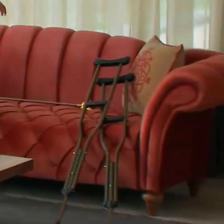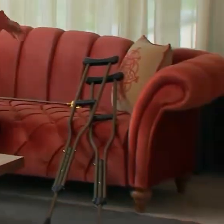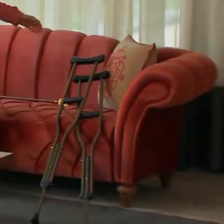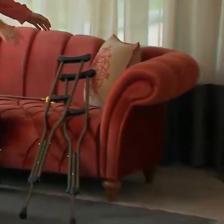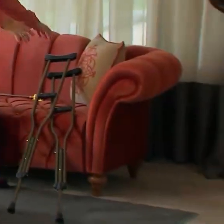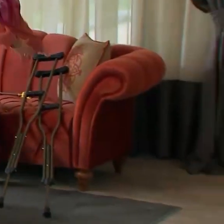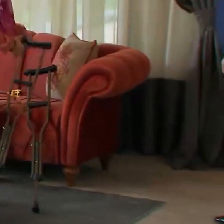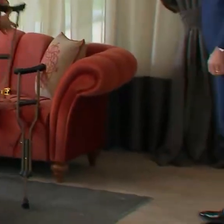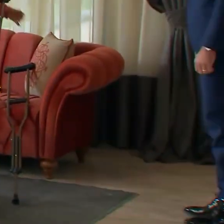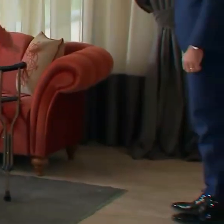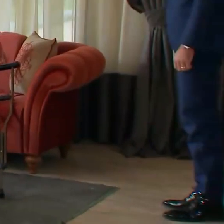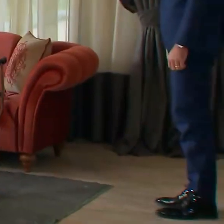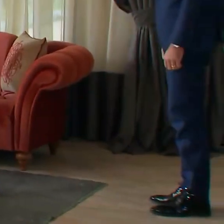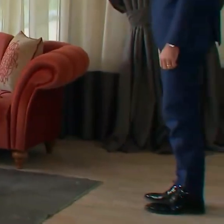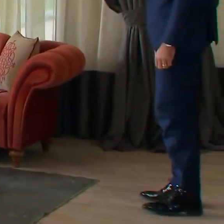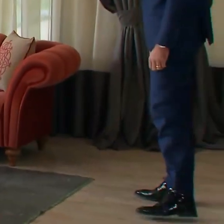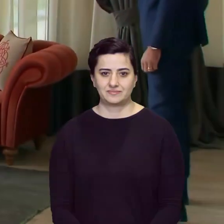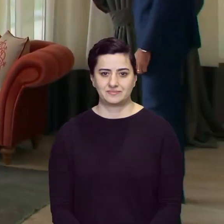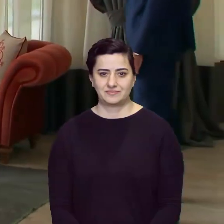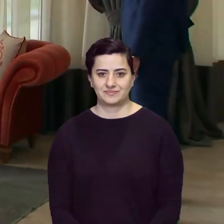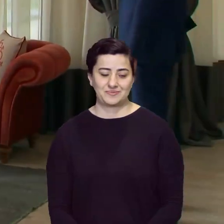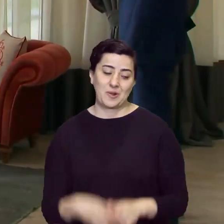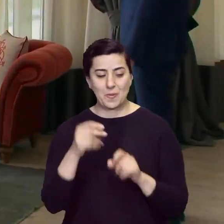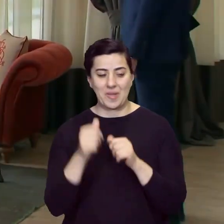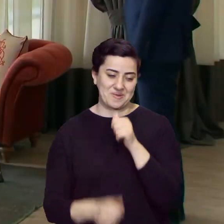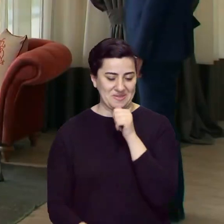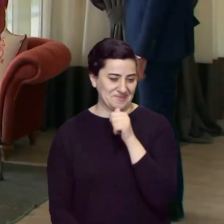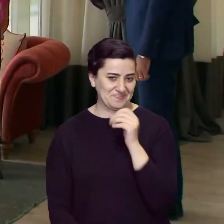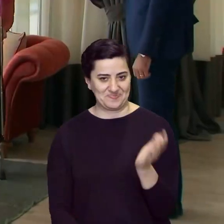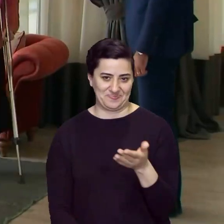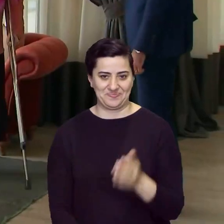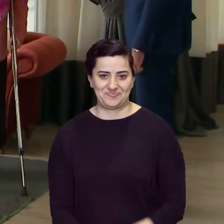Kalktı, koltuğa yaslı değneklerini aldı. Ömer Beyciğim.